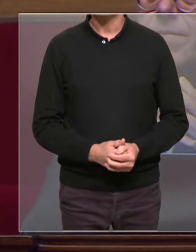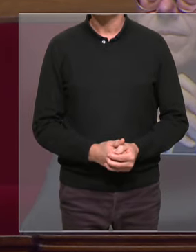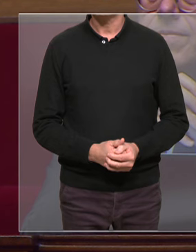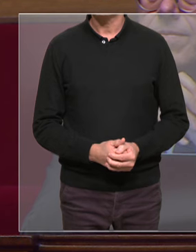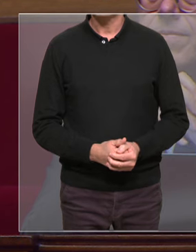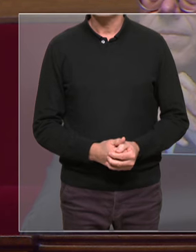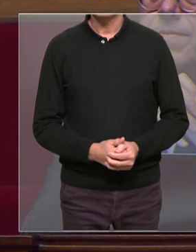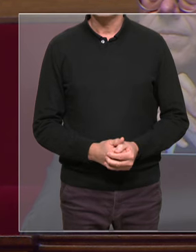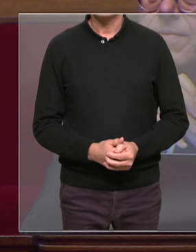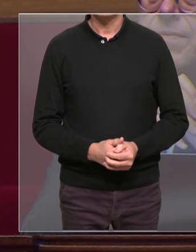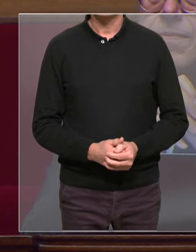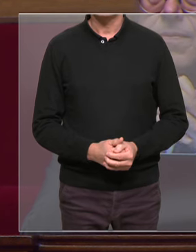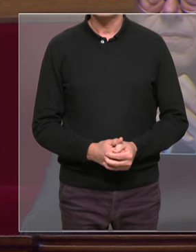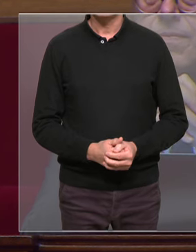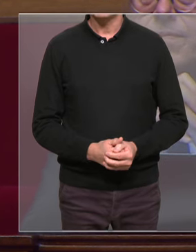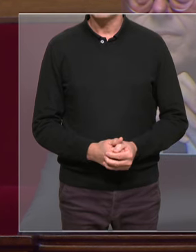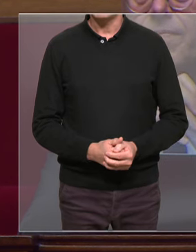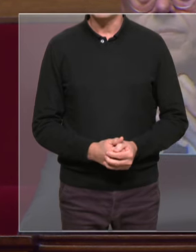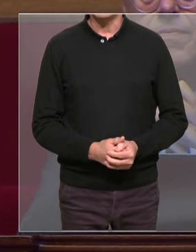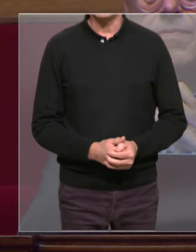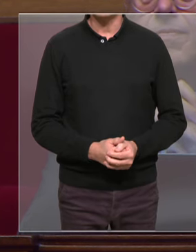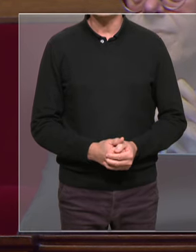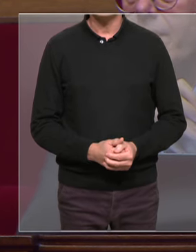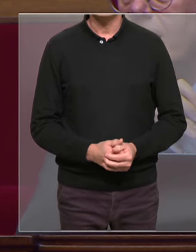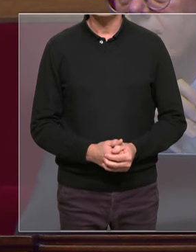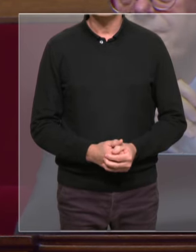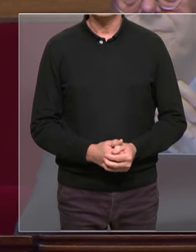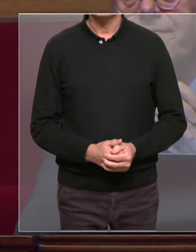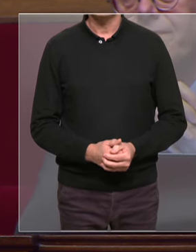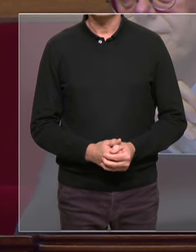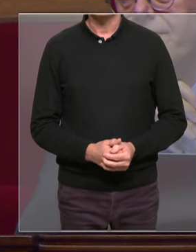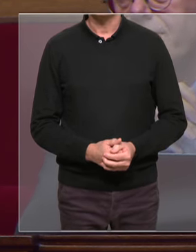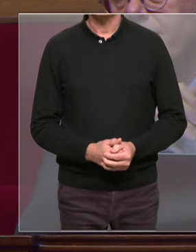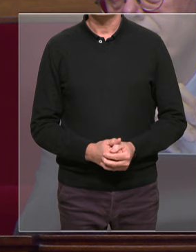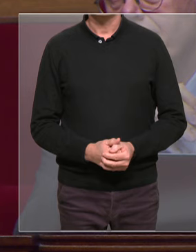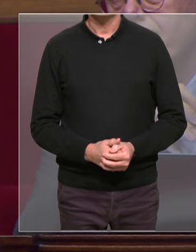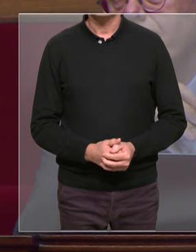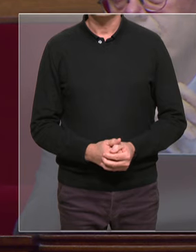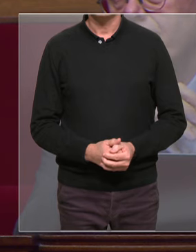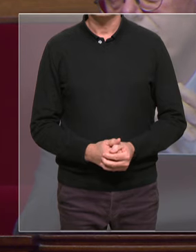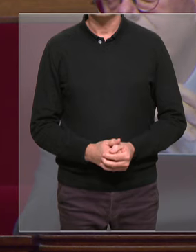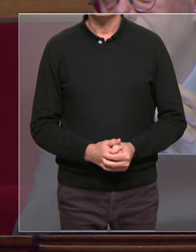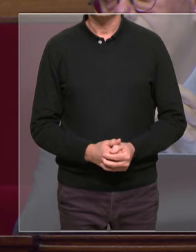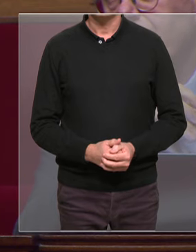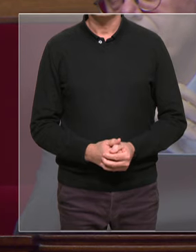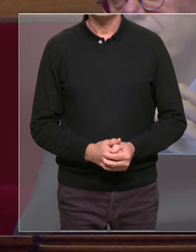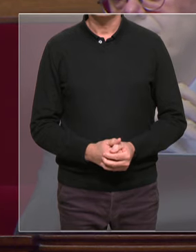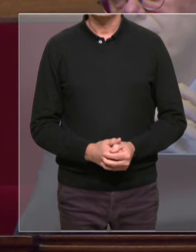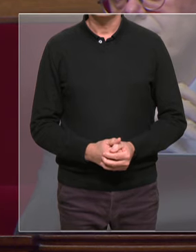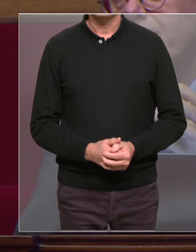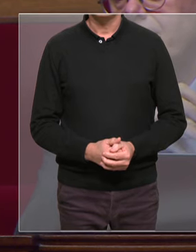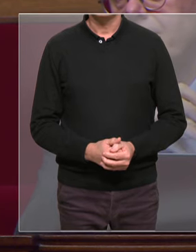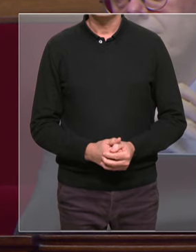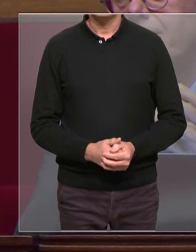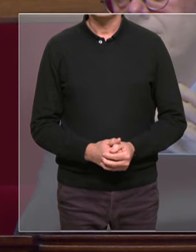Ministre, des événements dramatiques très éprouvants pour les familles, mais aussi pour les soignants, se sont déroulés à quelques jours d'intervalle dans